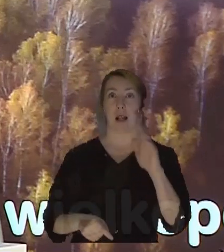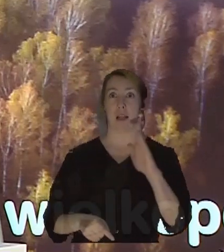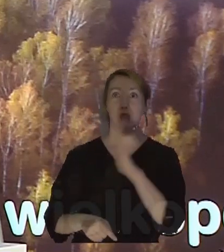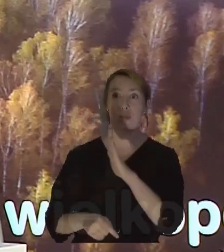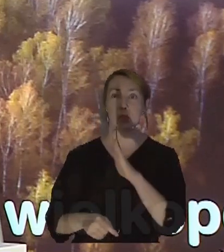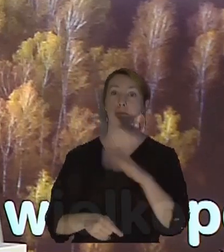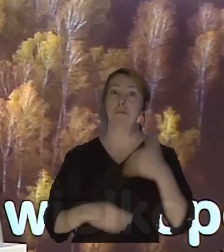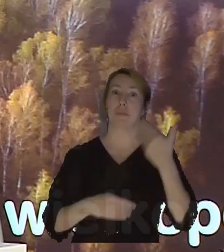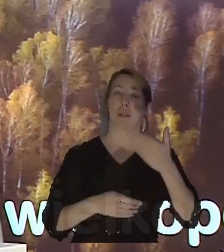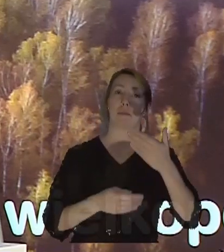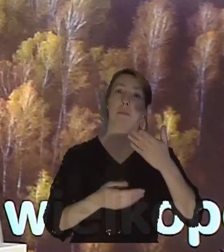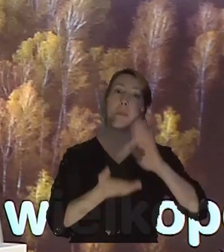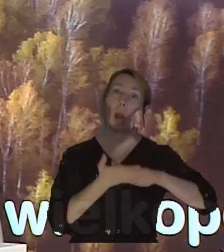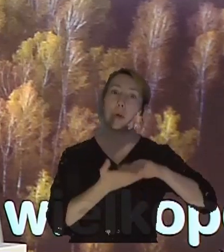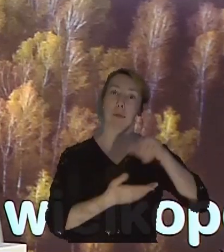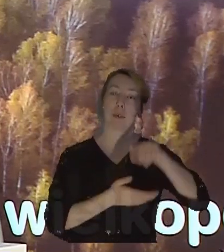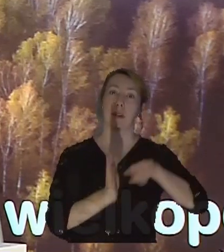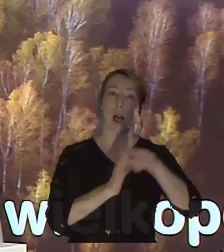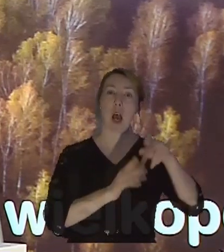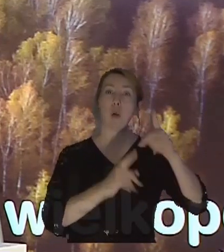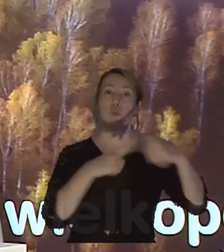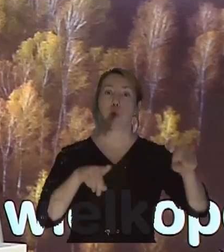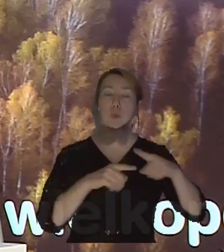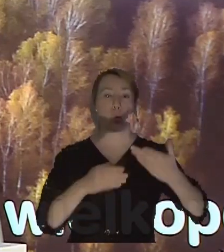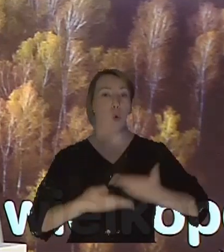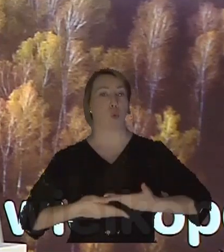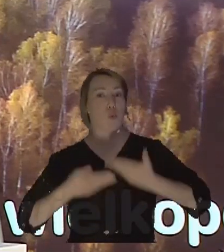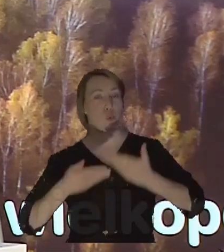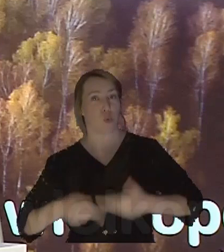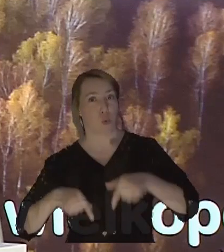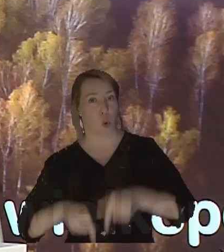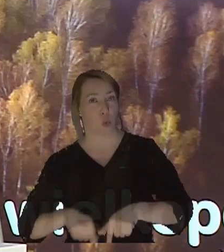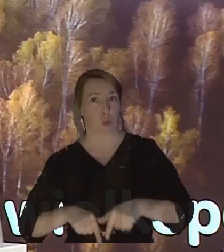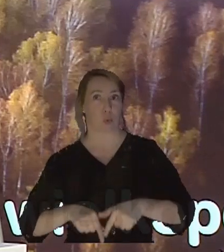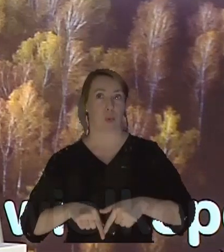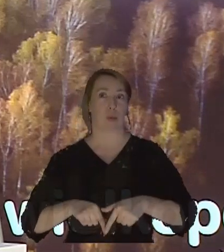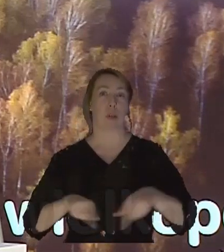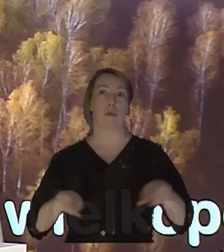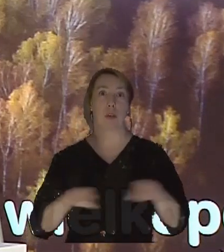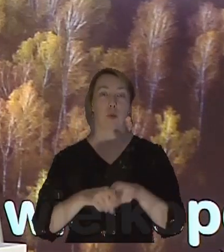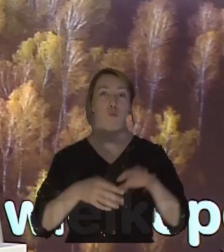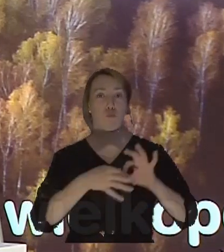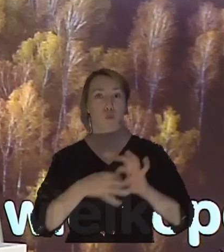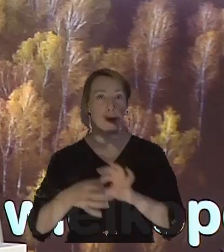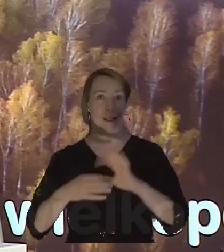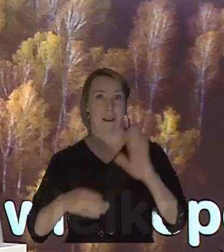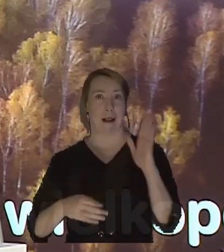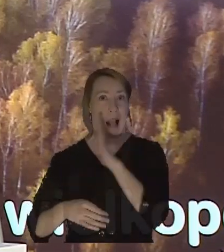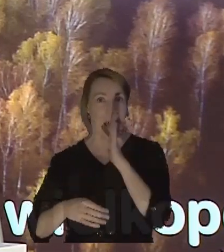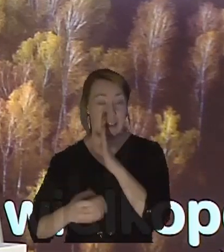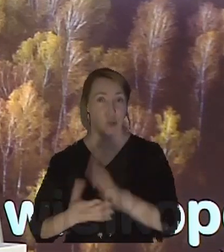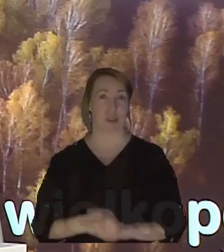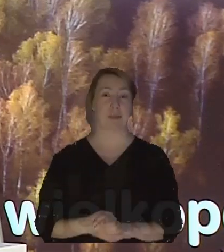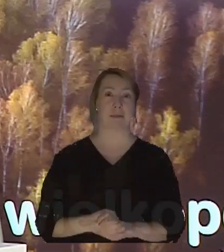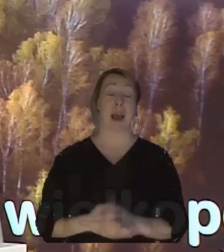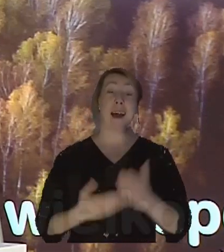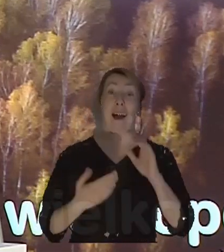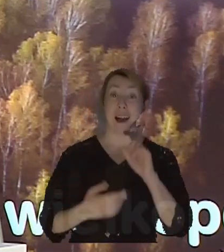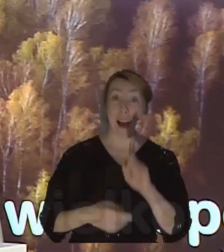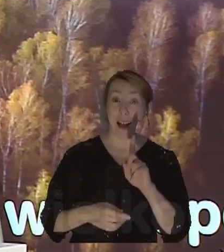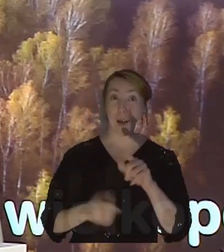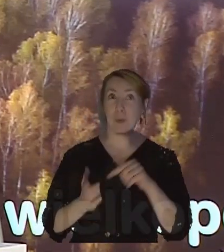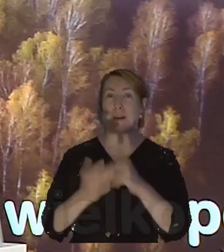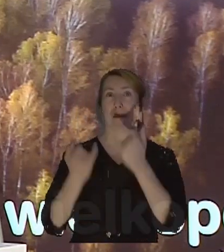honoruje muzyków także urodzonych i mających bardzo silne korzenie kaliskie w Polsce, ale jednak jest to